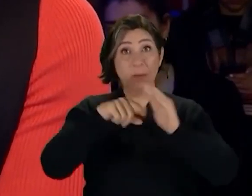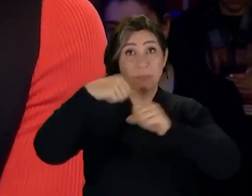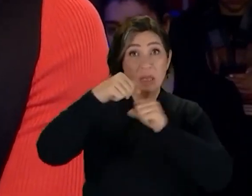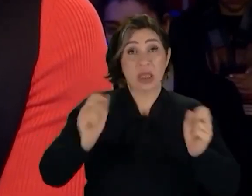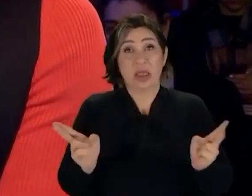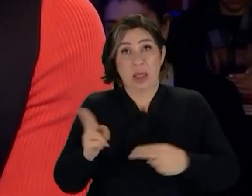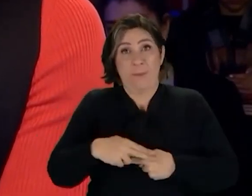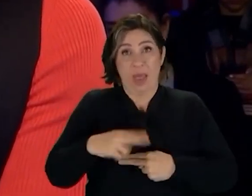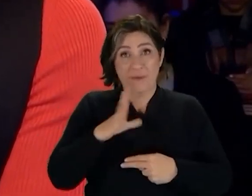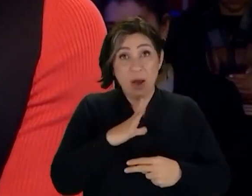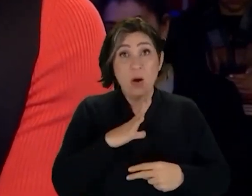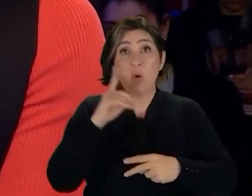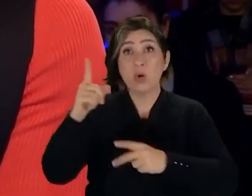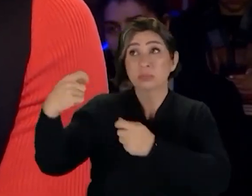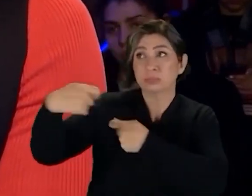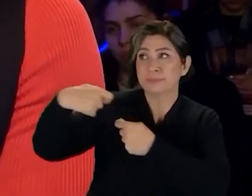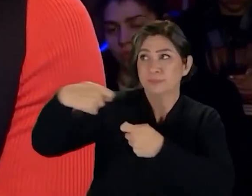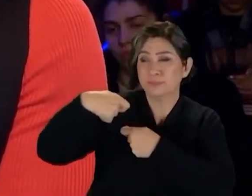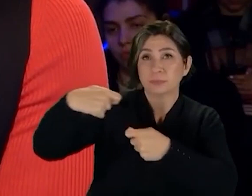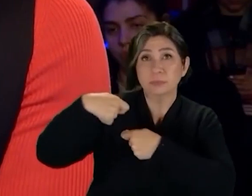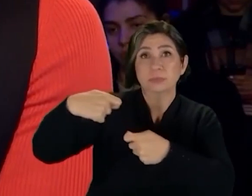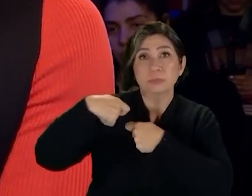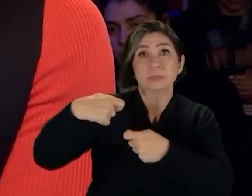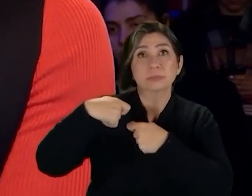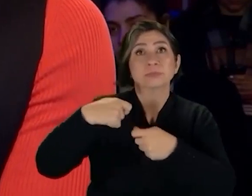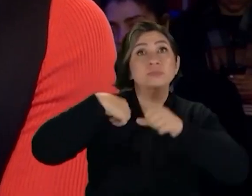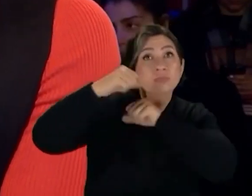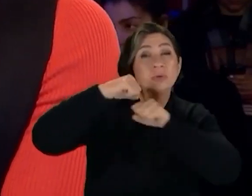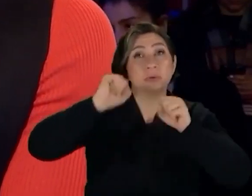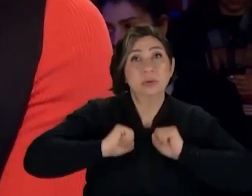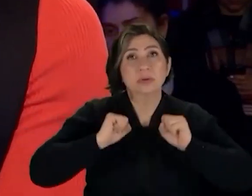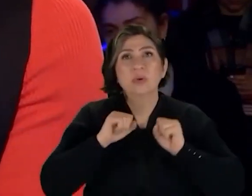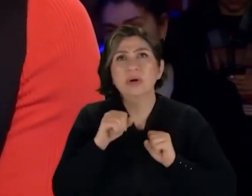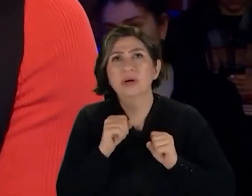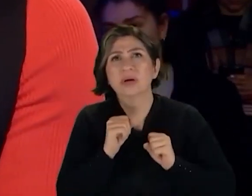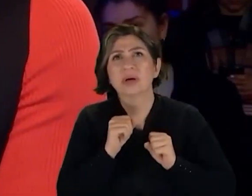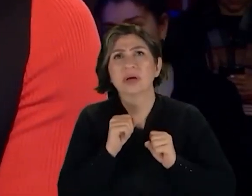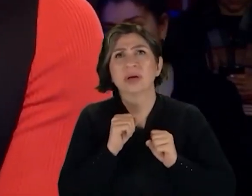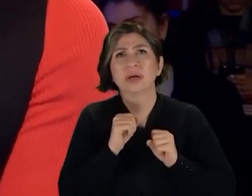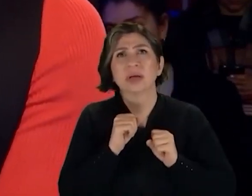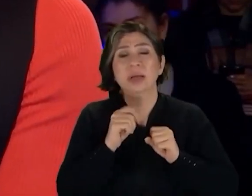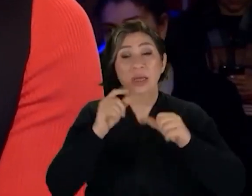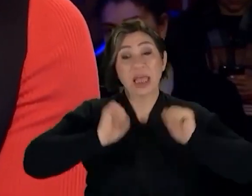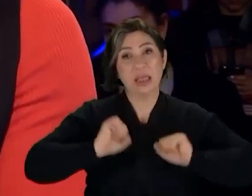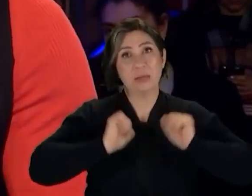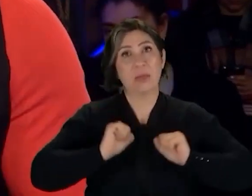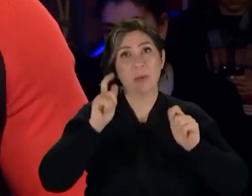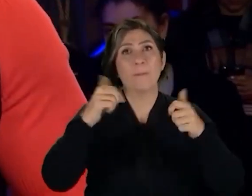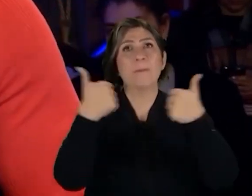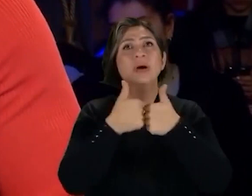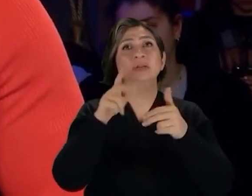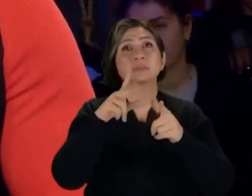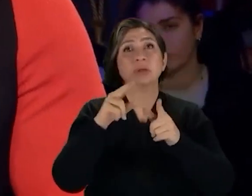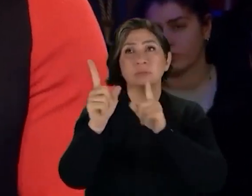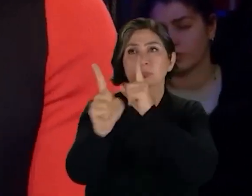boksör kemeri var ee onunla artık spermik falan da yapıyorum sparing dediğimiz bir İdman çeşidi var maç